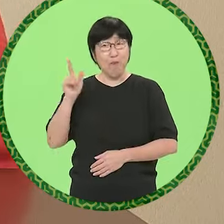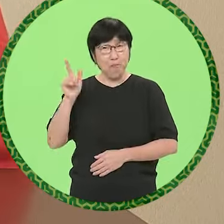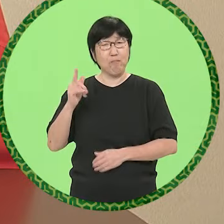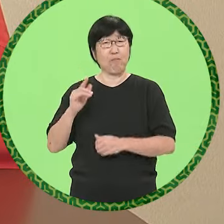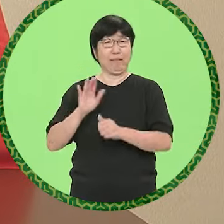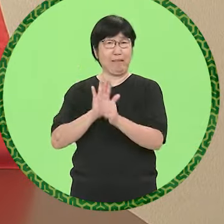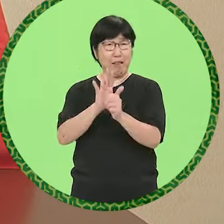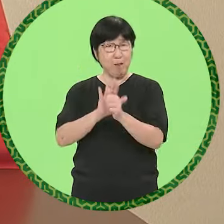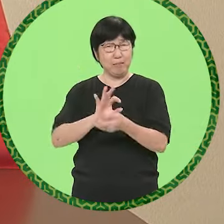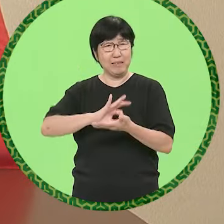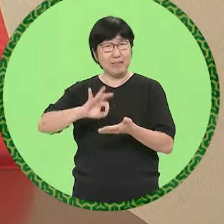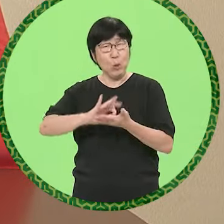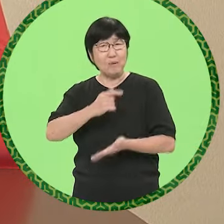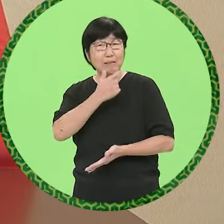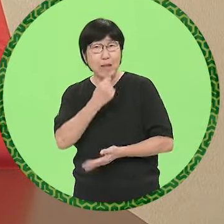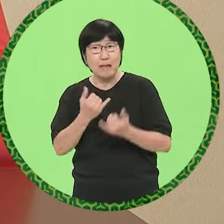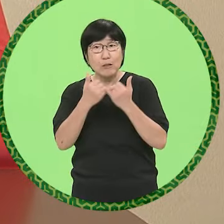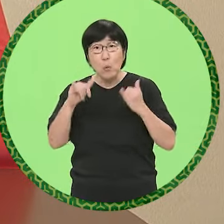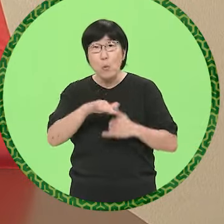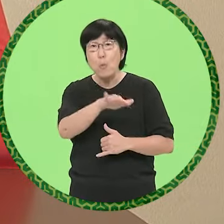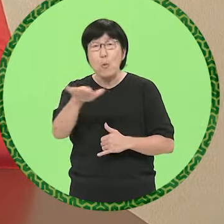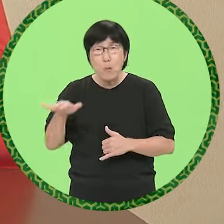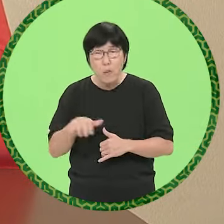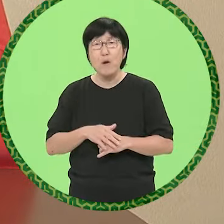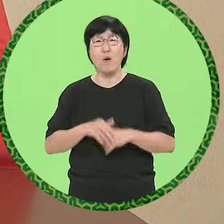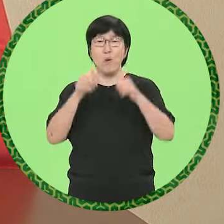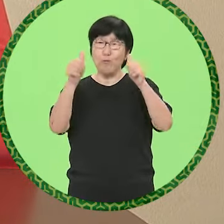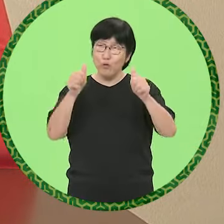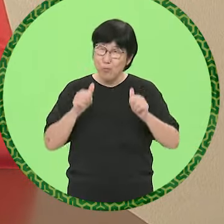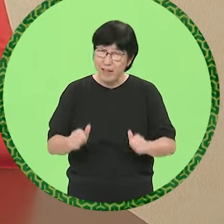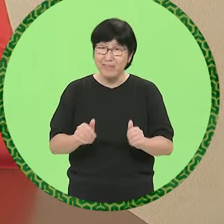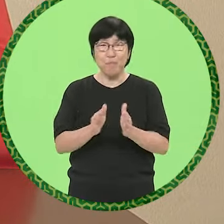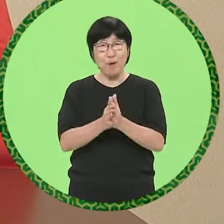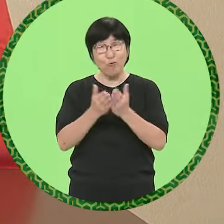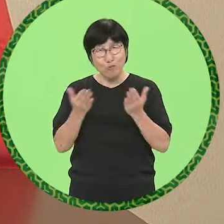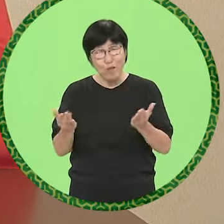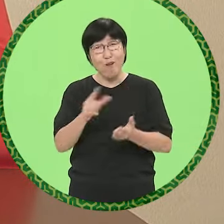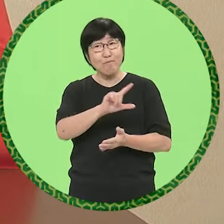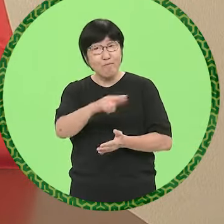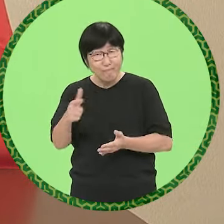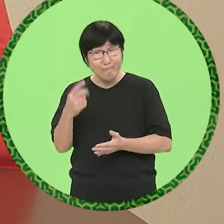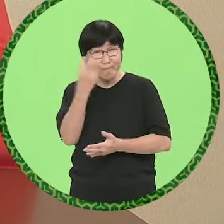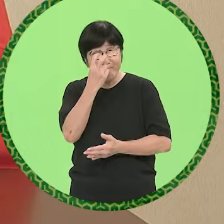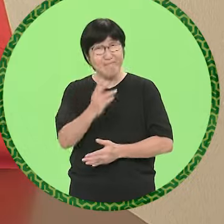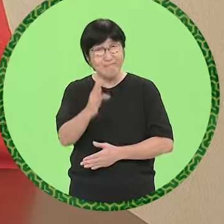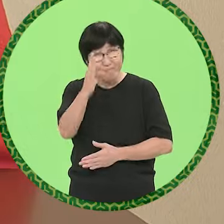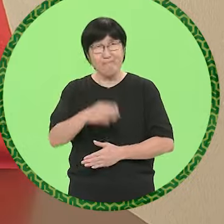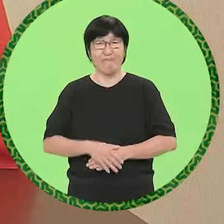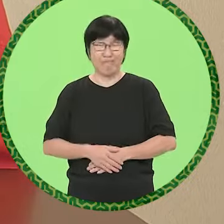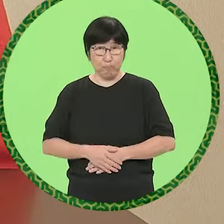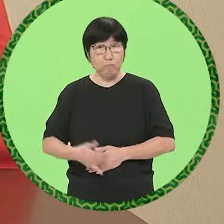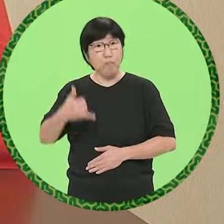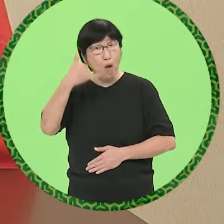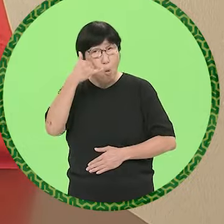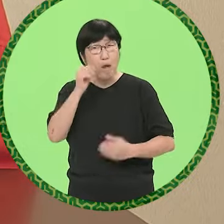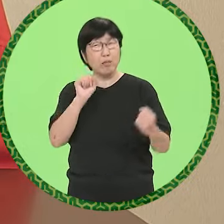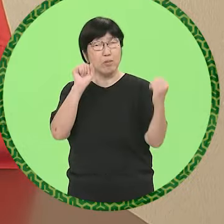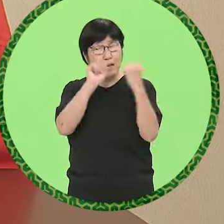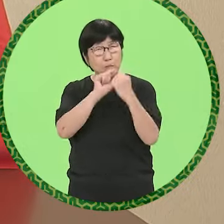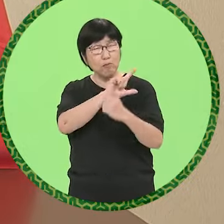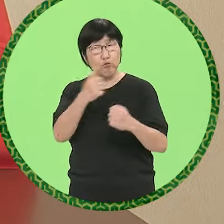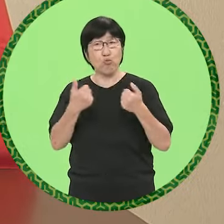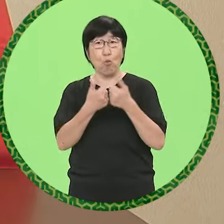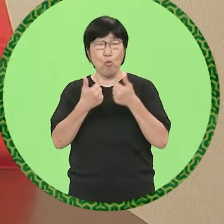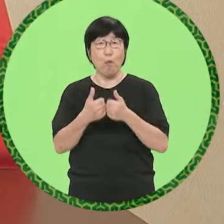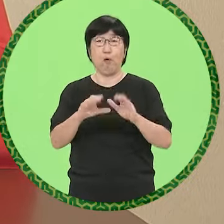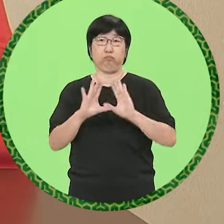同居近居支援事業を利用したいものは、ホームページやパンフレットなどを確認じゃ。 電話や対面での